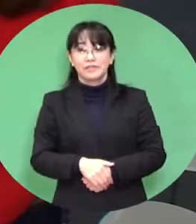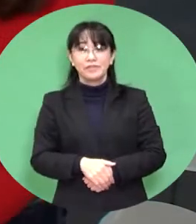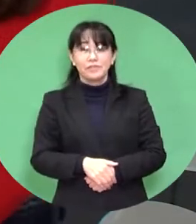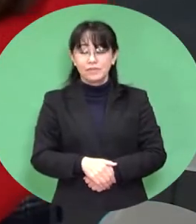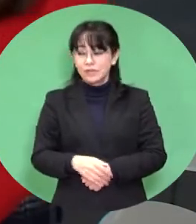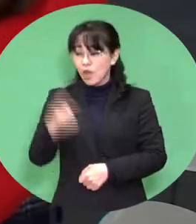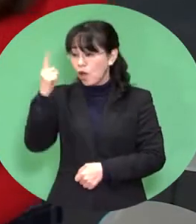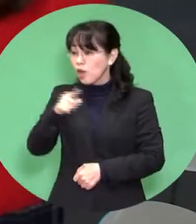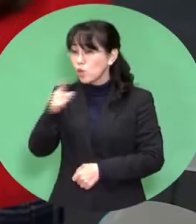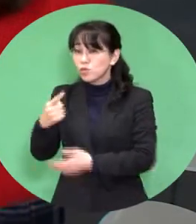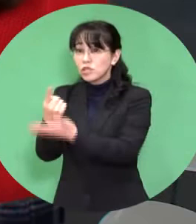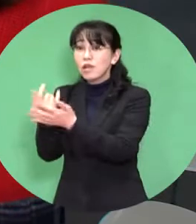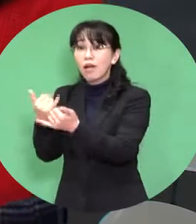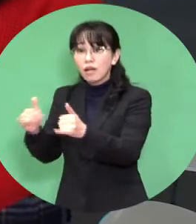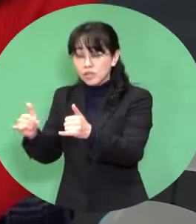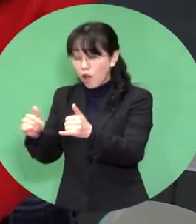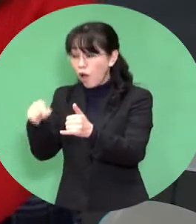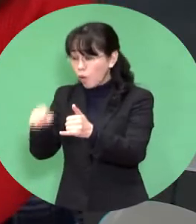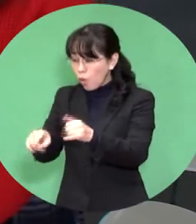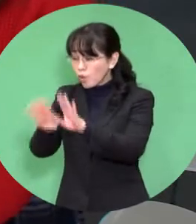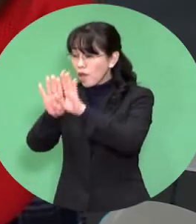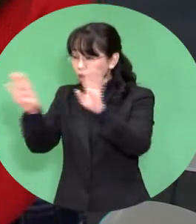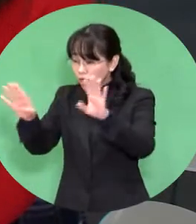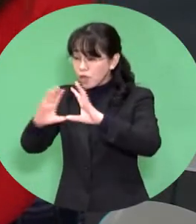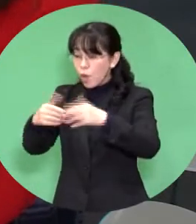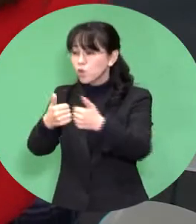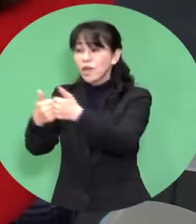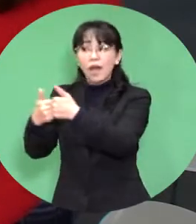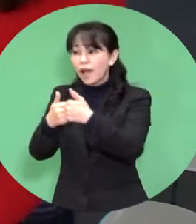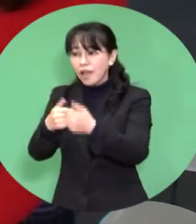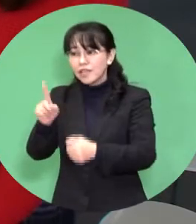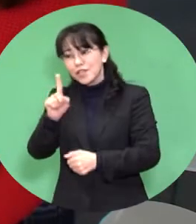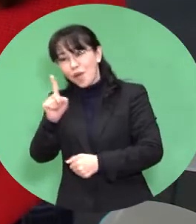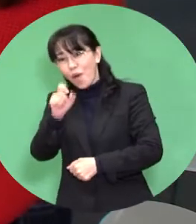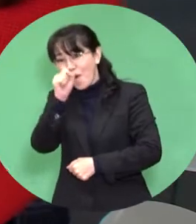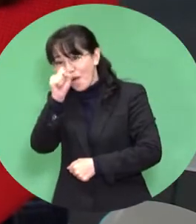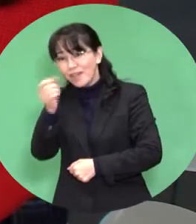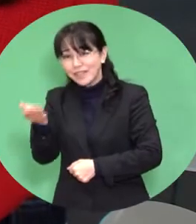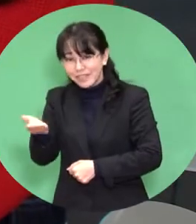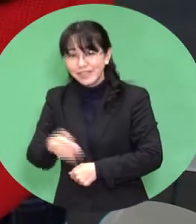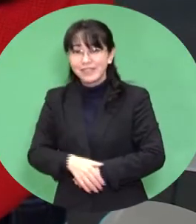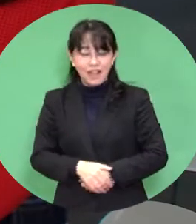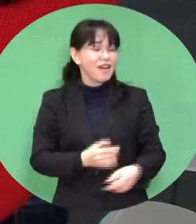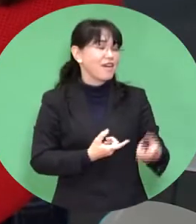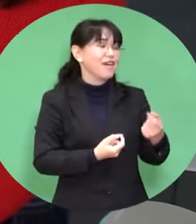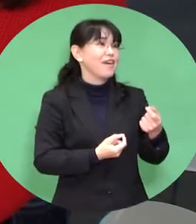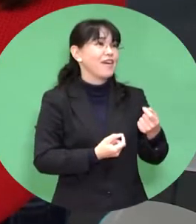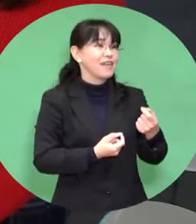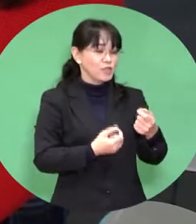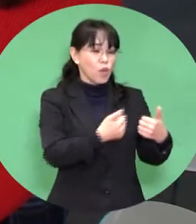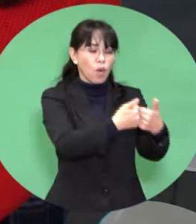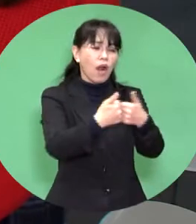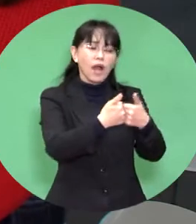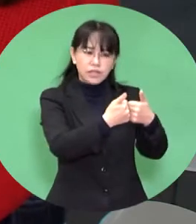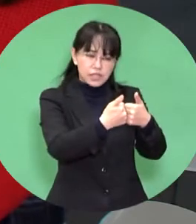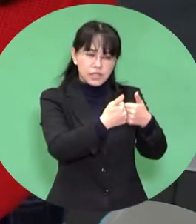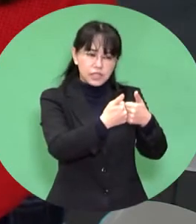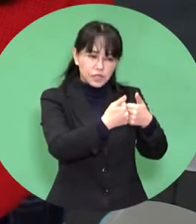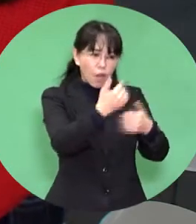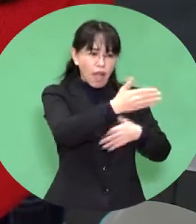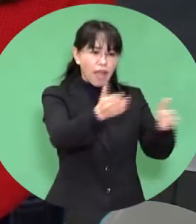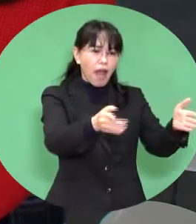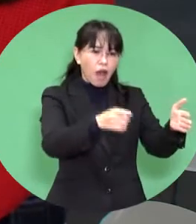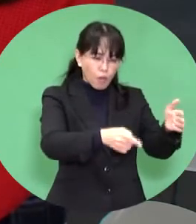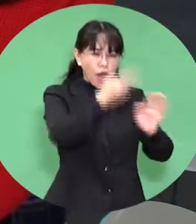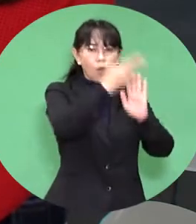国人参加者にはここで開かれた国際会議はどう好評だったんでしょうか。 そうですね、会議をしている場所は